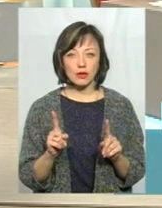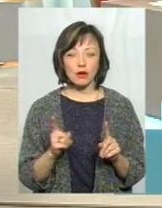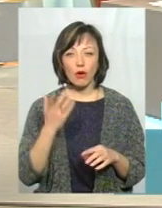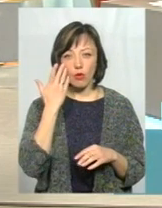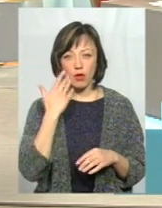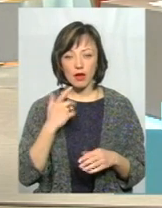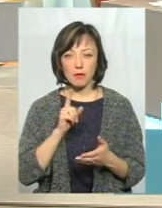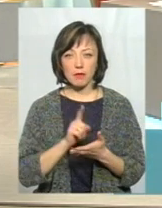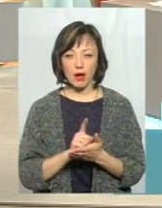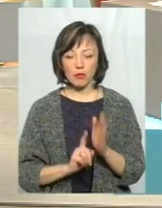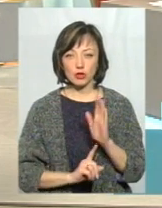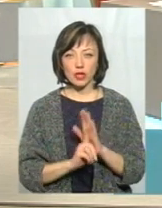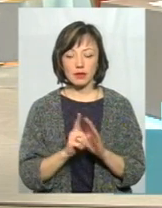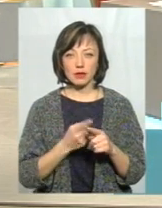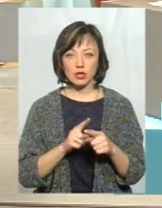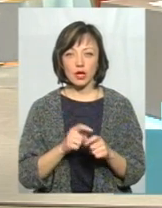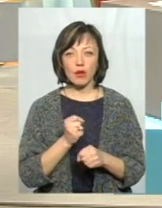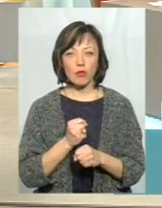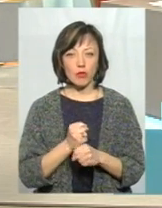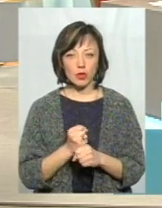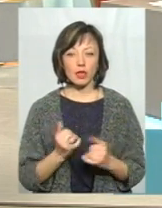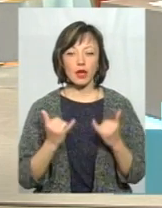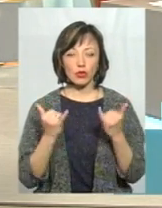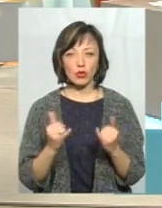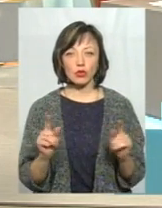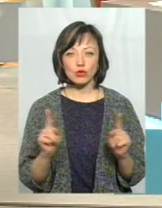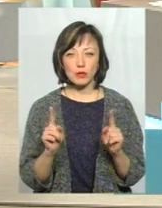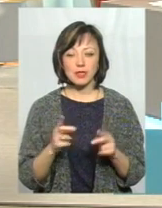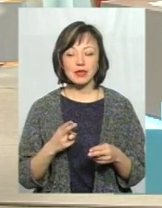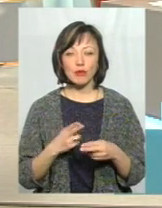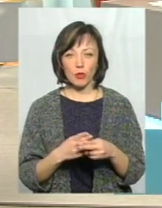Коли має початись оця робота для того, щоб запобігти або